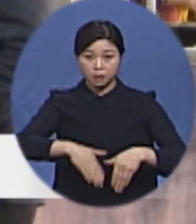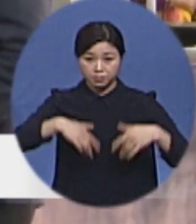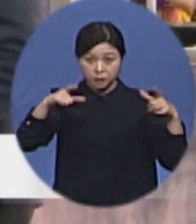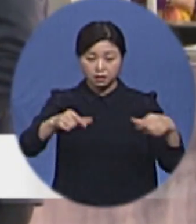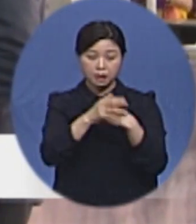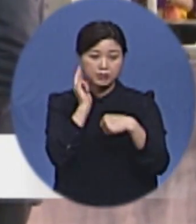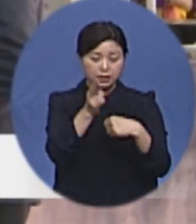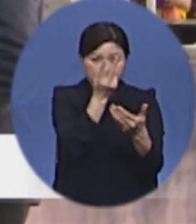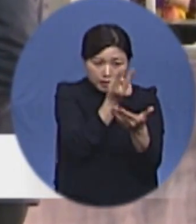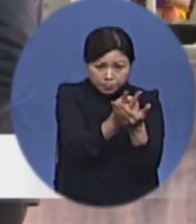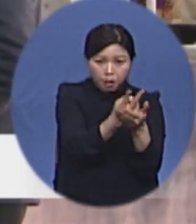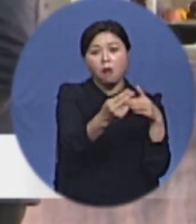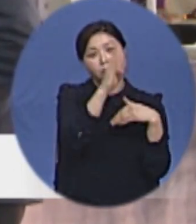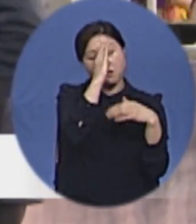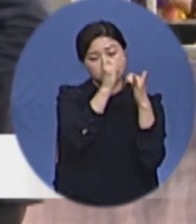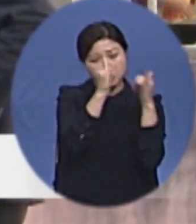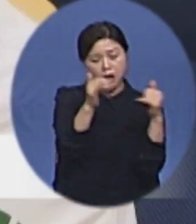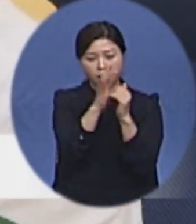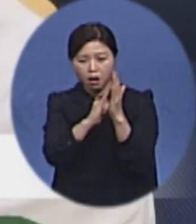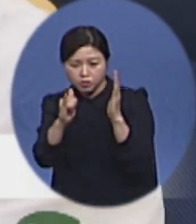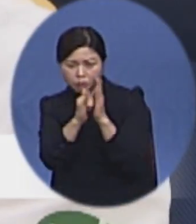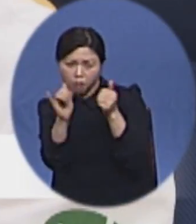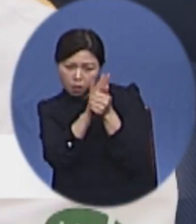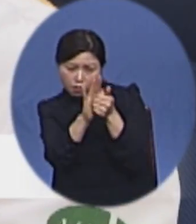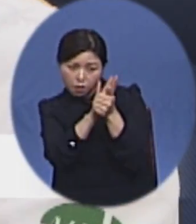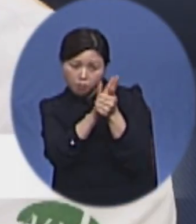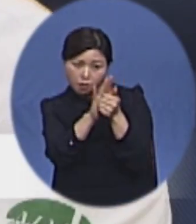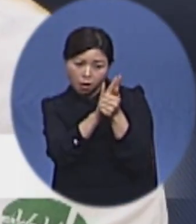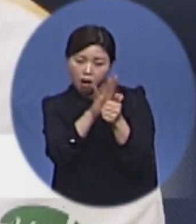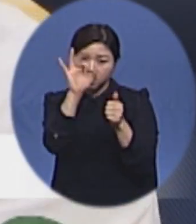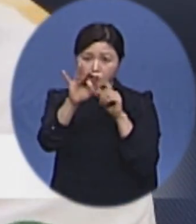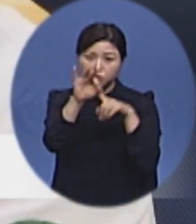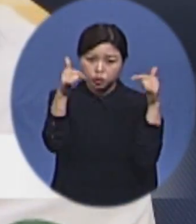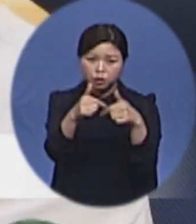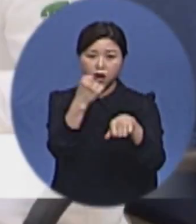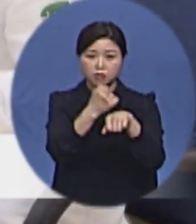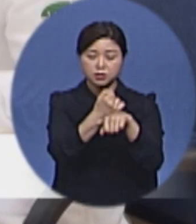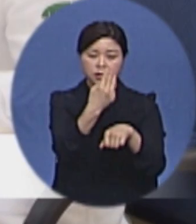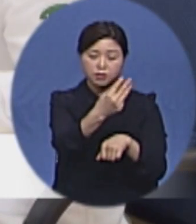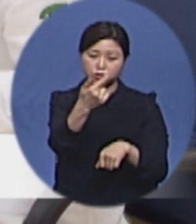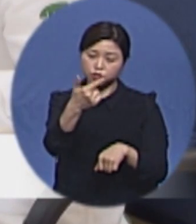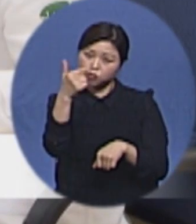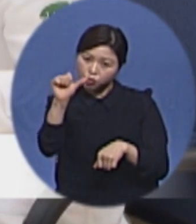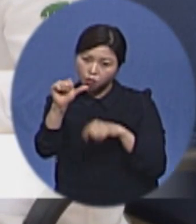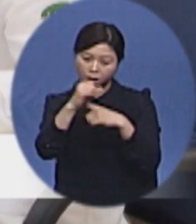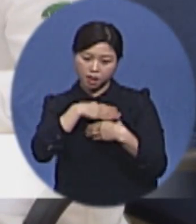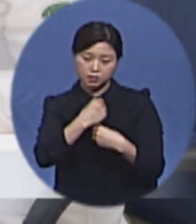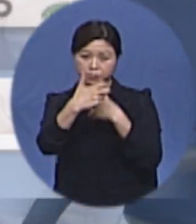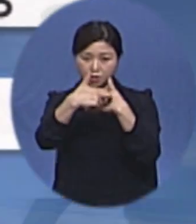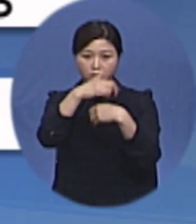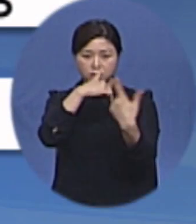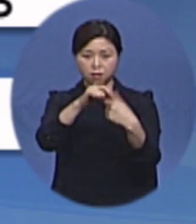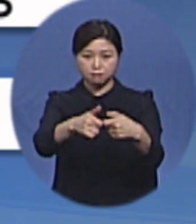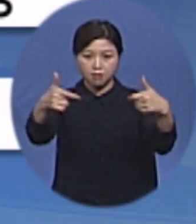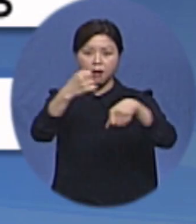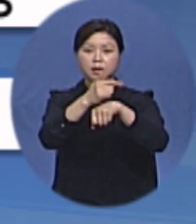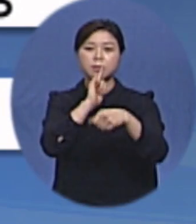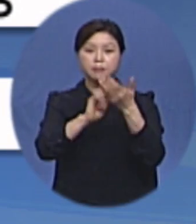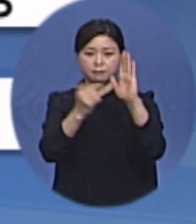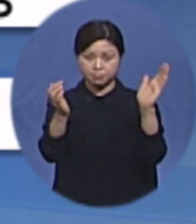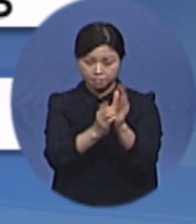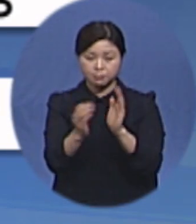환자와 가족의 간병비 부담을 줄이는 365 안심병원 사업을 확대할 계획이라고 말했습니다.